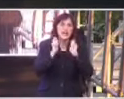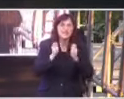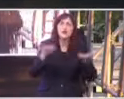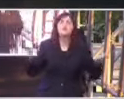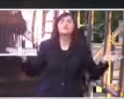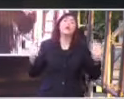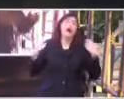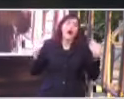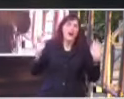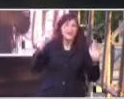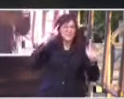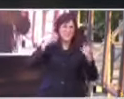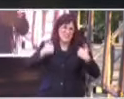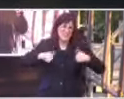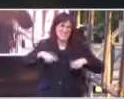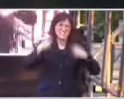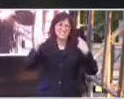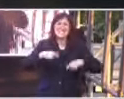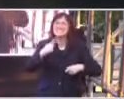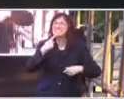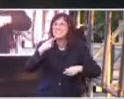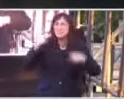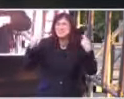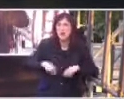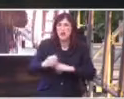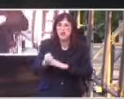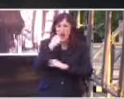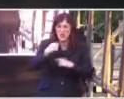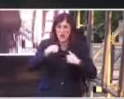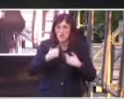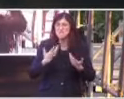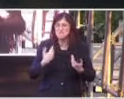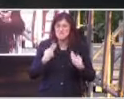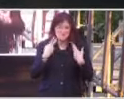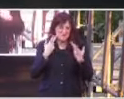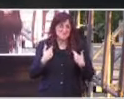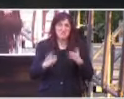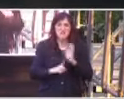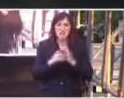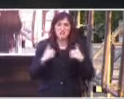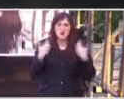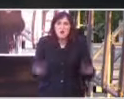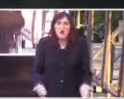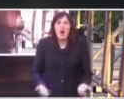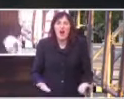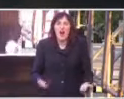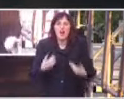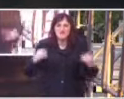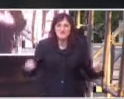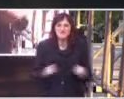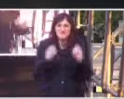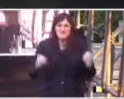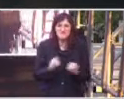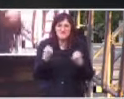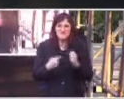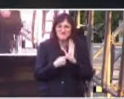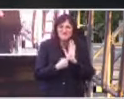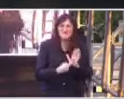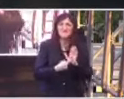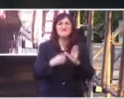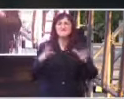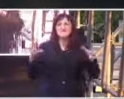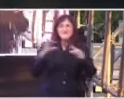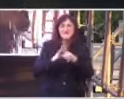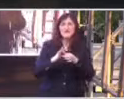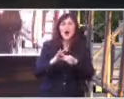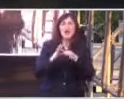Noi siamo qui con il sorriso con l'entusiasmo con la determinazione a dire che azione Italia viva insieme a Carlo